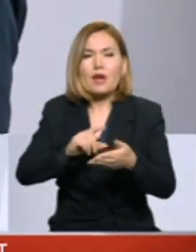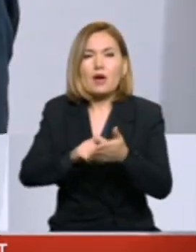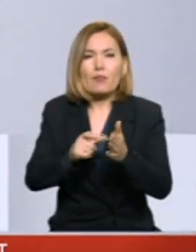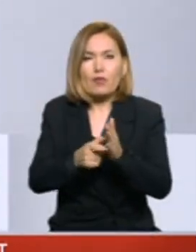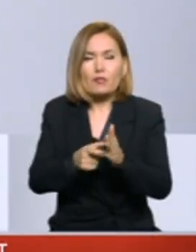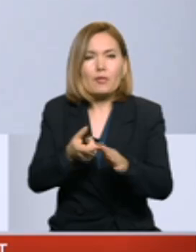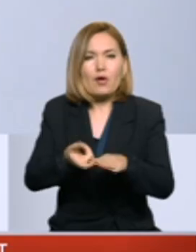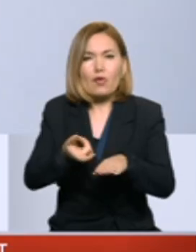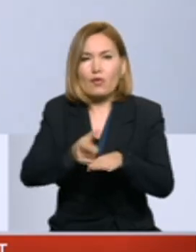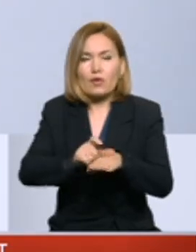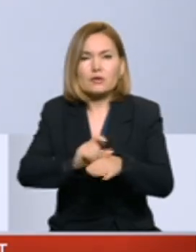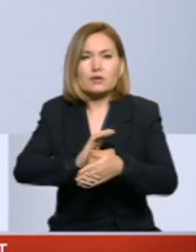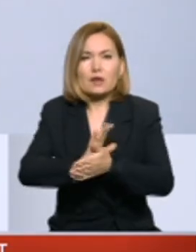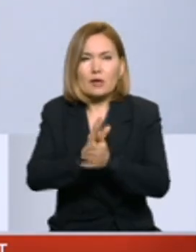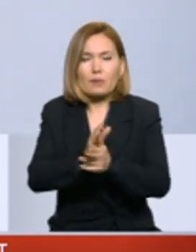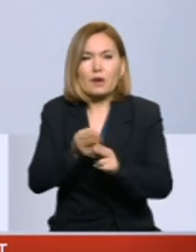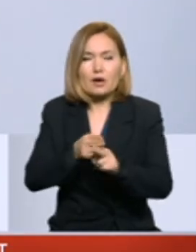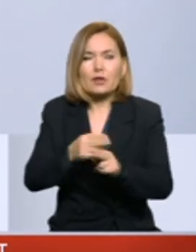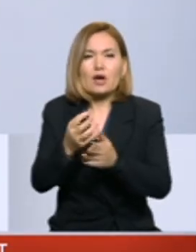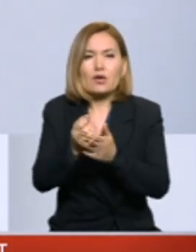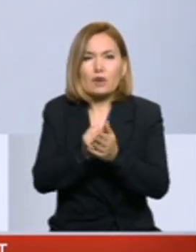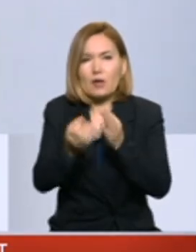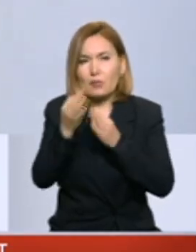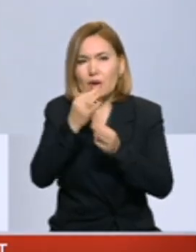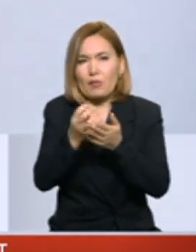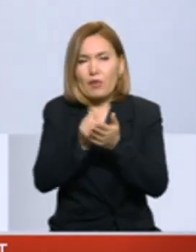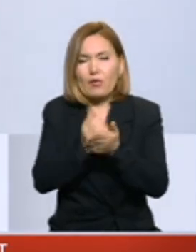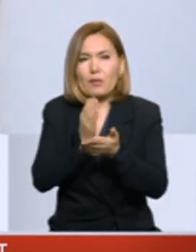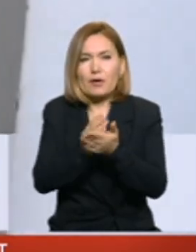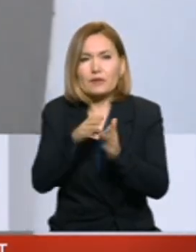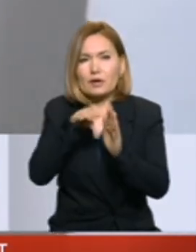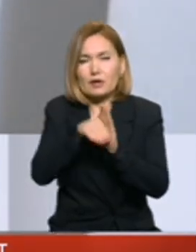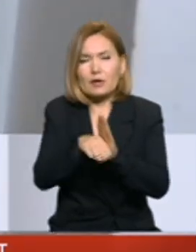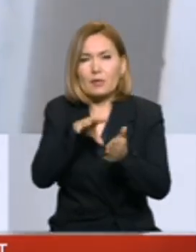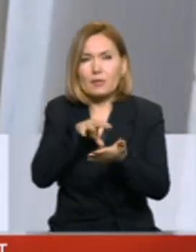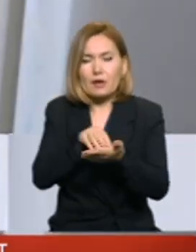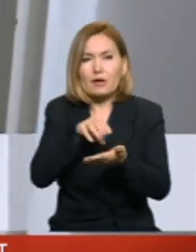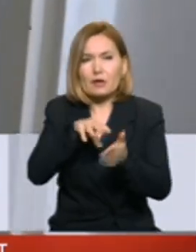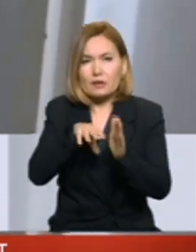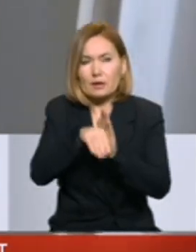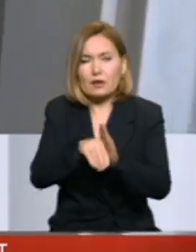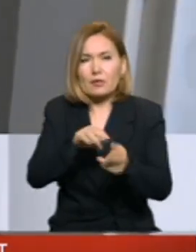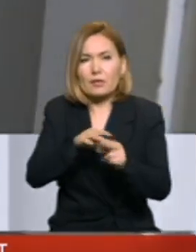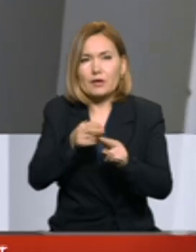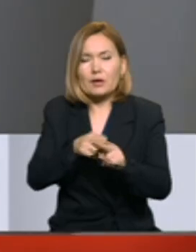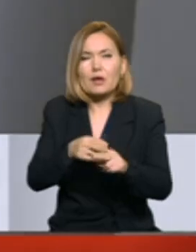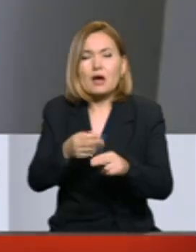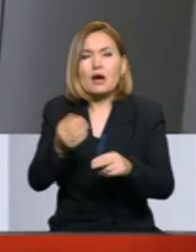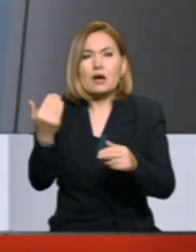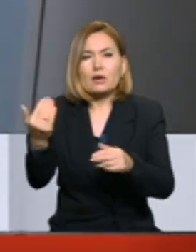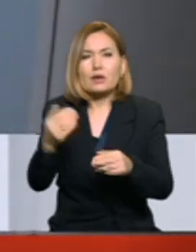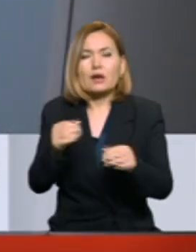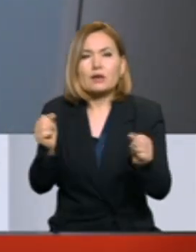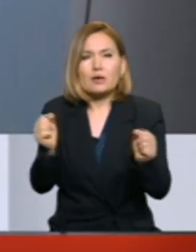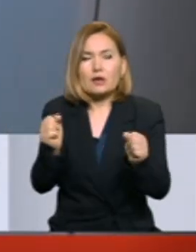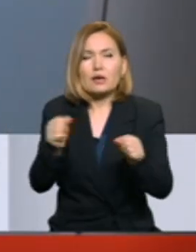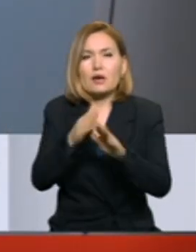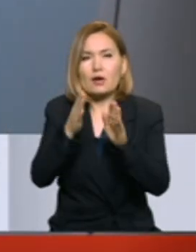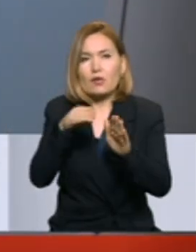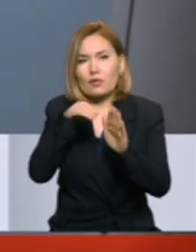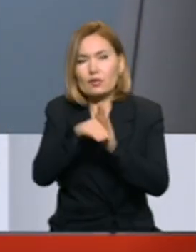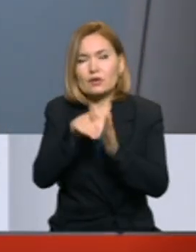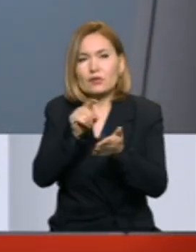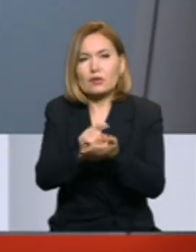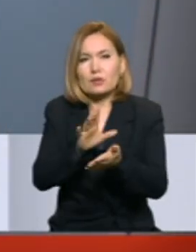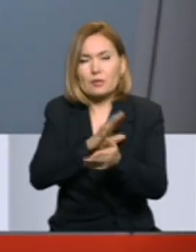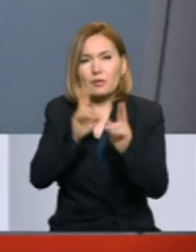қуысы дәрілік қойма етіп жасақталған. Талап бойынша мұнда препараттар салқын әрі желдетілетін бөлек бөлмеде